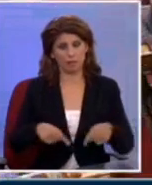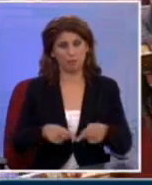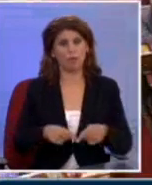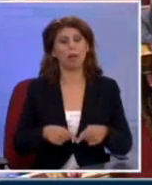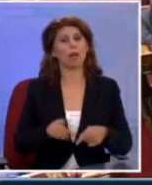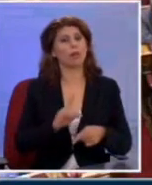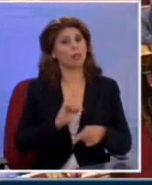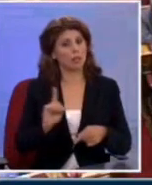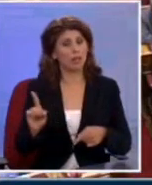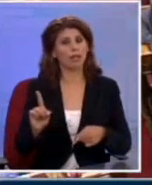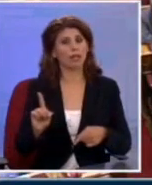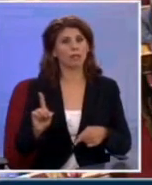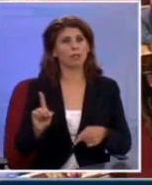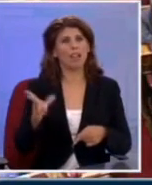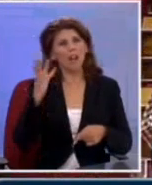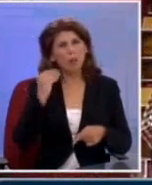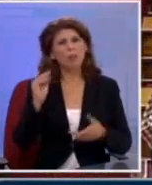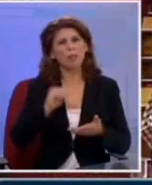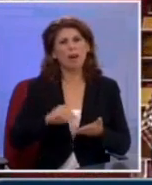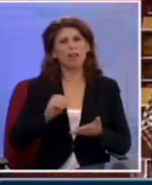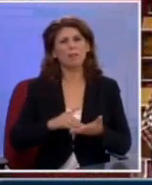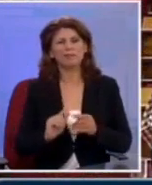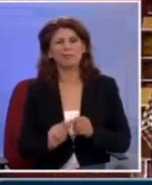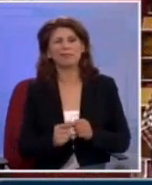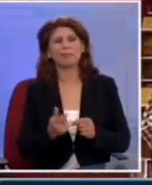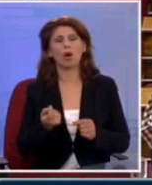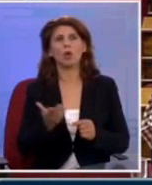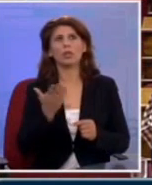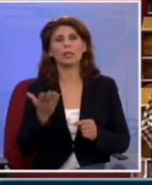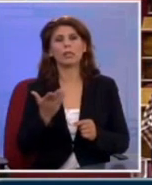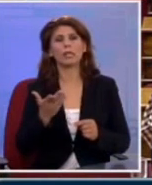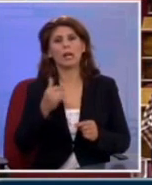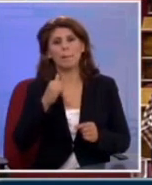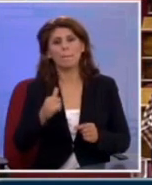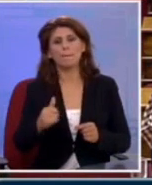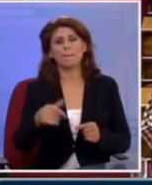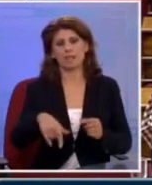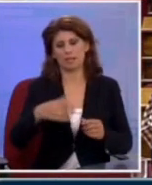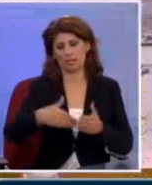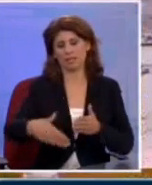να μην σέρνεται ως υπαινιγμός διαρκούσης μιας